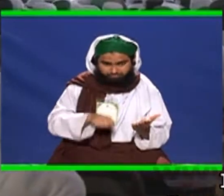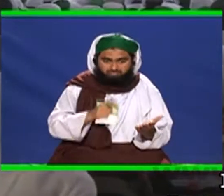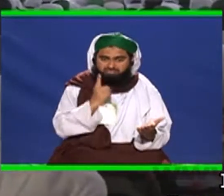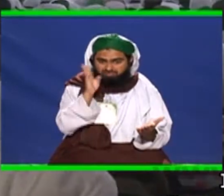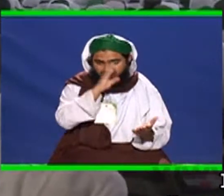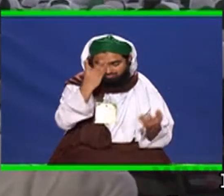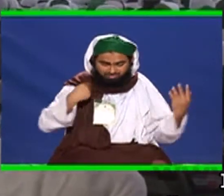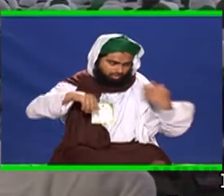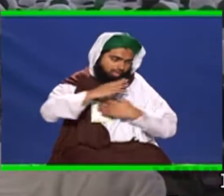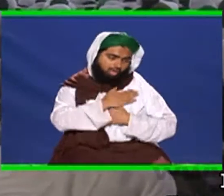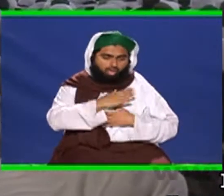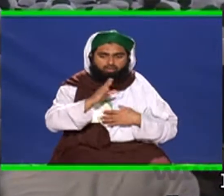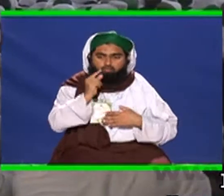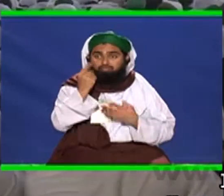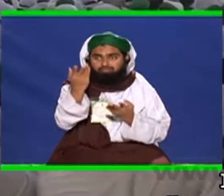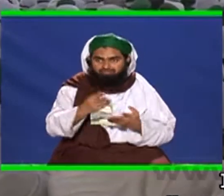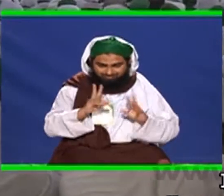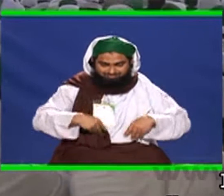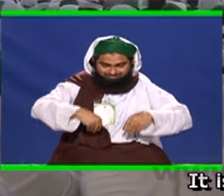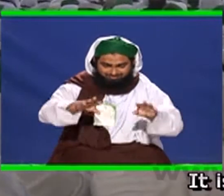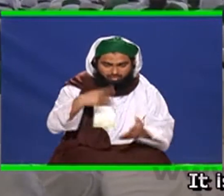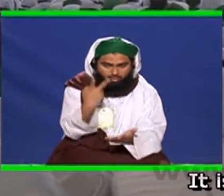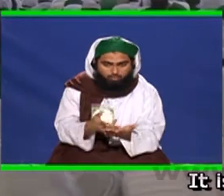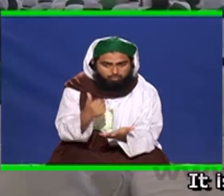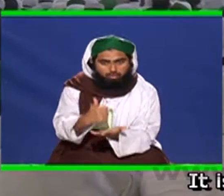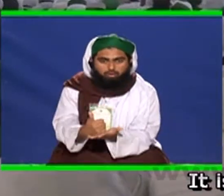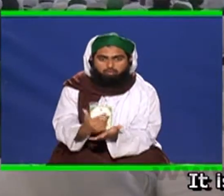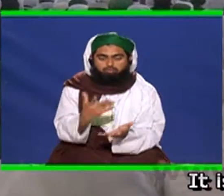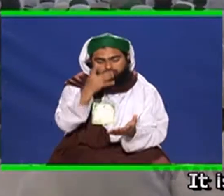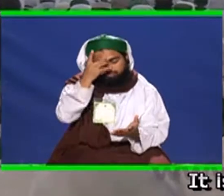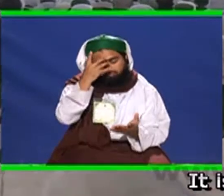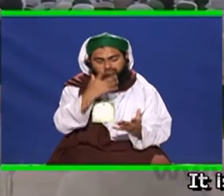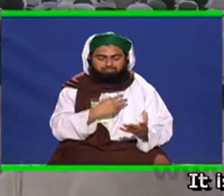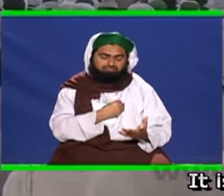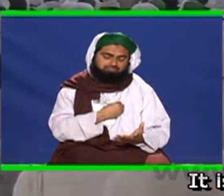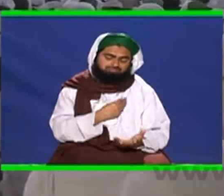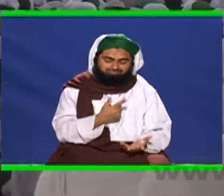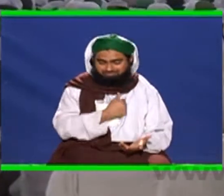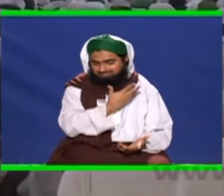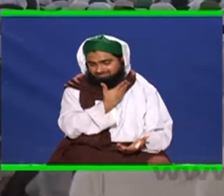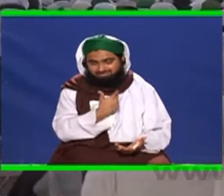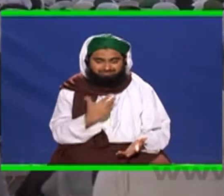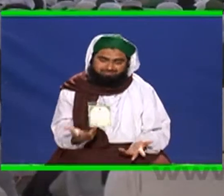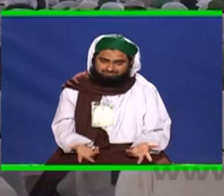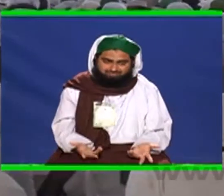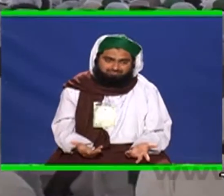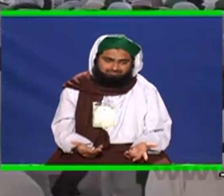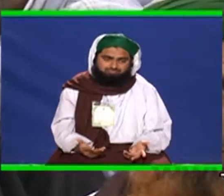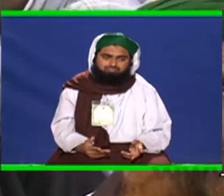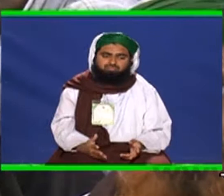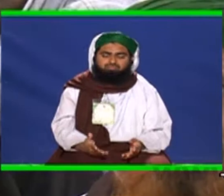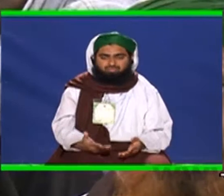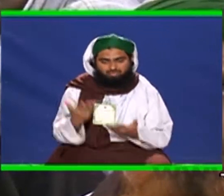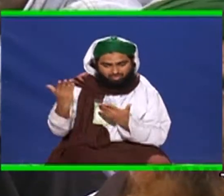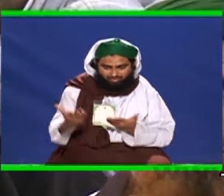चादर ओढ़ेंगे तो किसी को बिछाने के लिए मसला हो जाएगा, बिछाकर मजा नहीं आएगा तो उसको बिठाएगा। आपको आएगा, मुझे नहीं आएगा। तो तरह